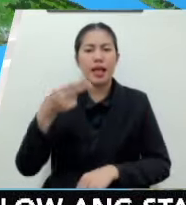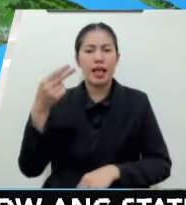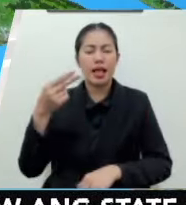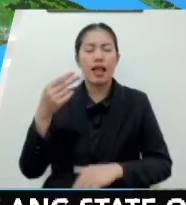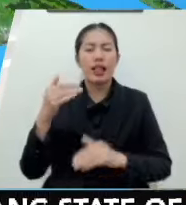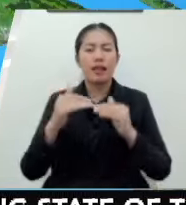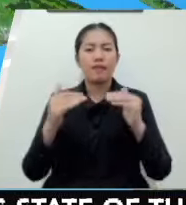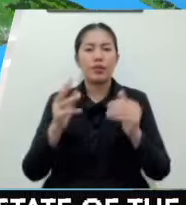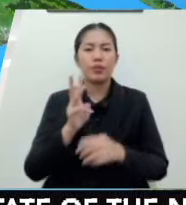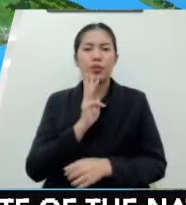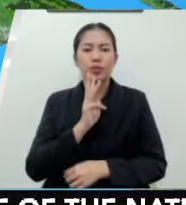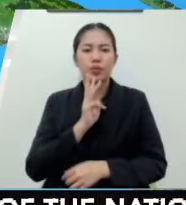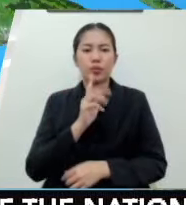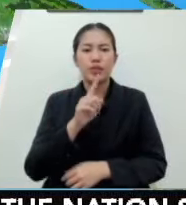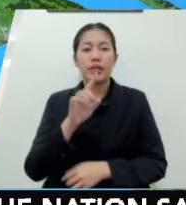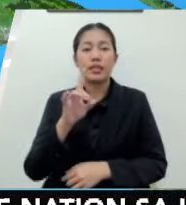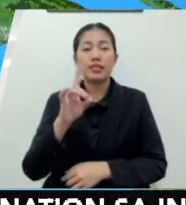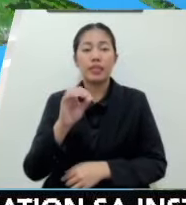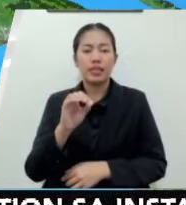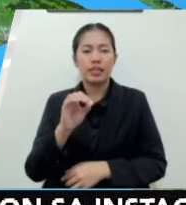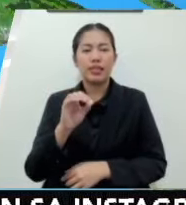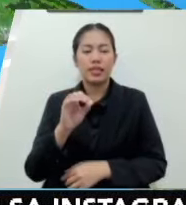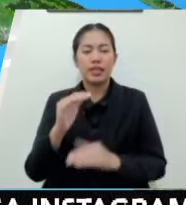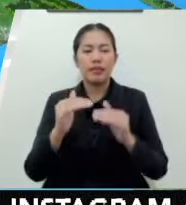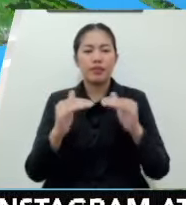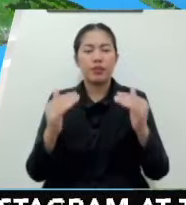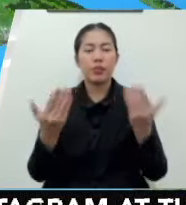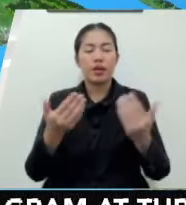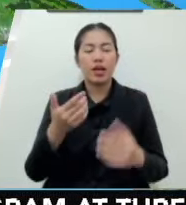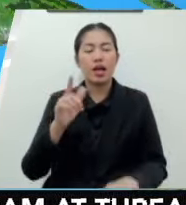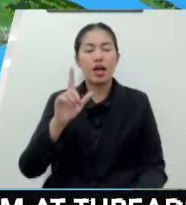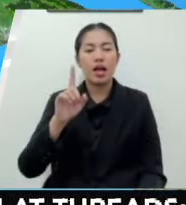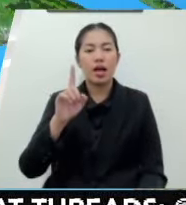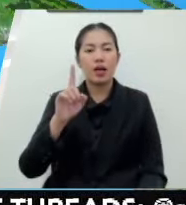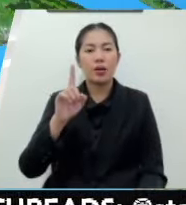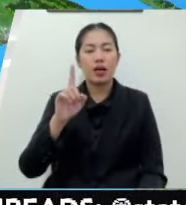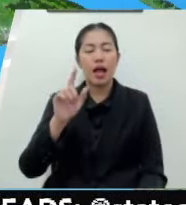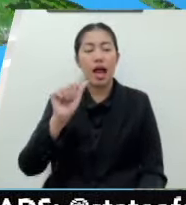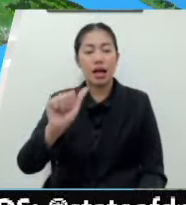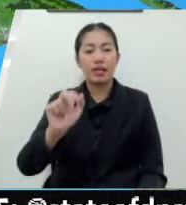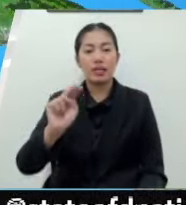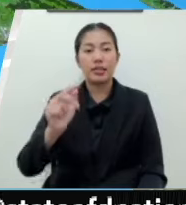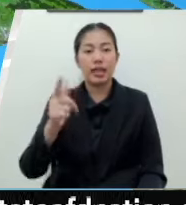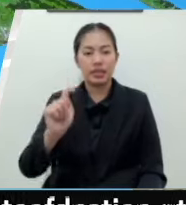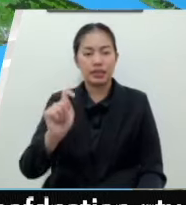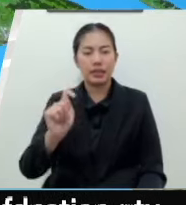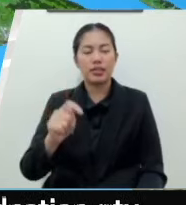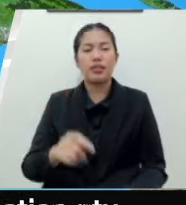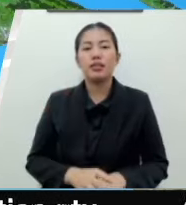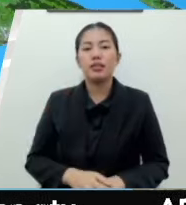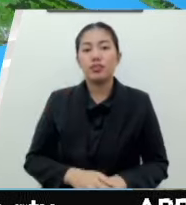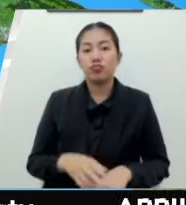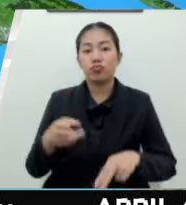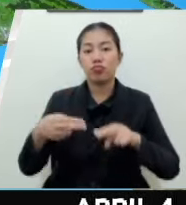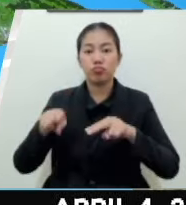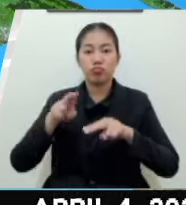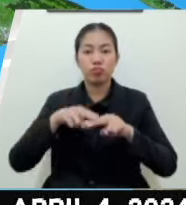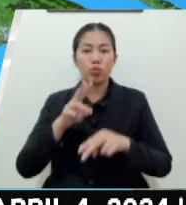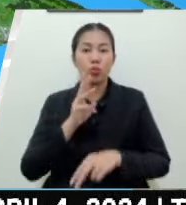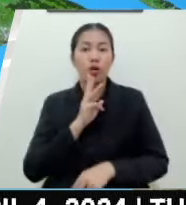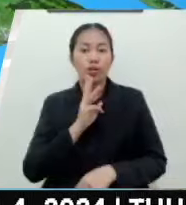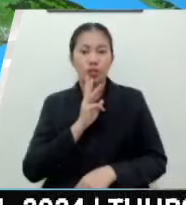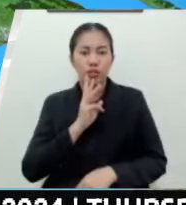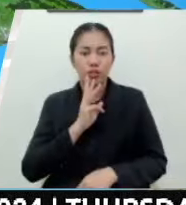operating level ang tubig sa Angat. Tumaas naman ang water level hanggang ngayong araw sa Magat Reservoir habang walang pinagbago sa La Mesa